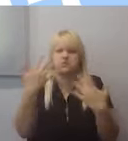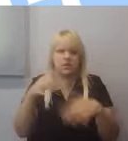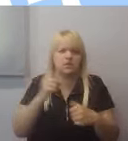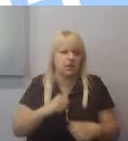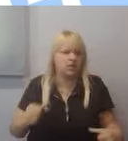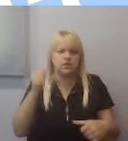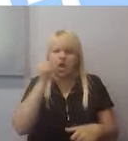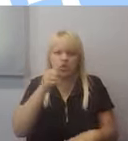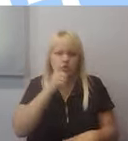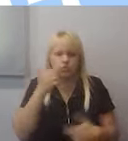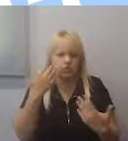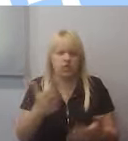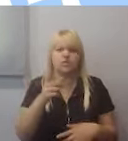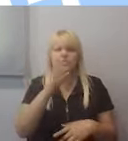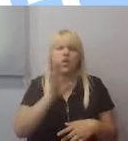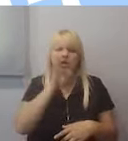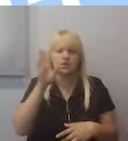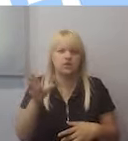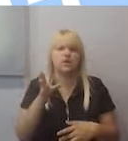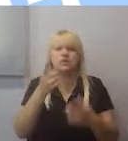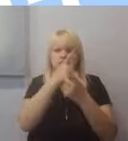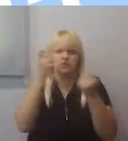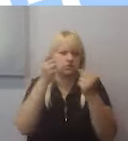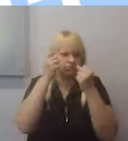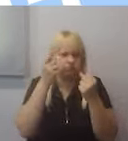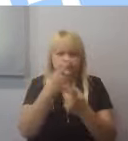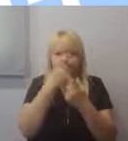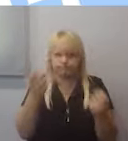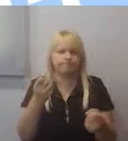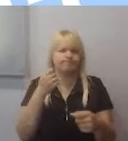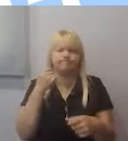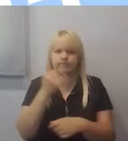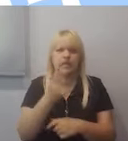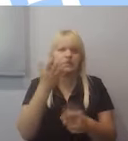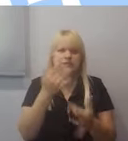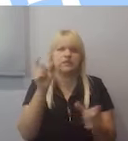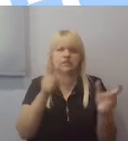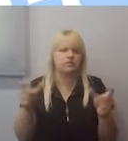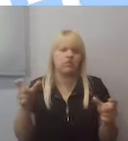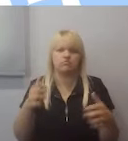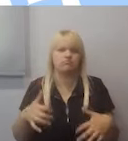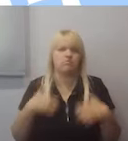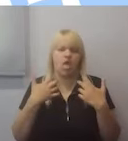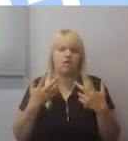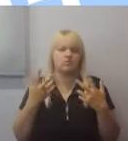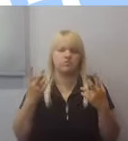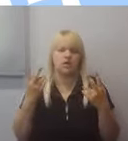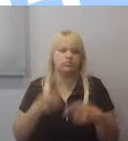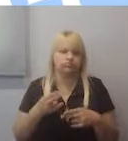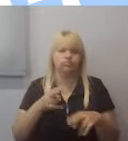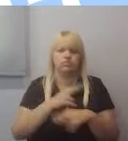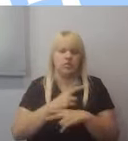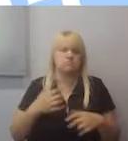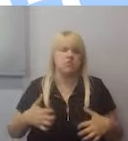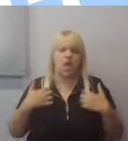kad no rīta tiek pieņemti ziņojumi par to cik cilvēki ir nomiruši pie pēkšņas pēkšņām sāpēm krūtīs vai arī